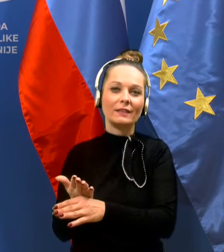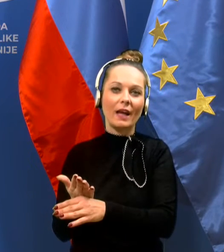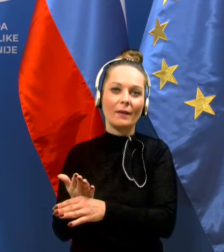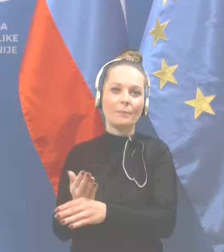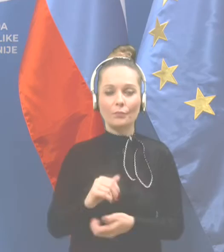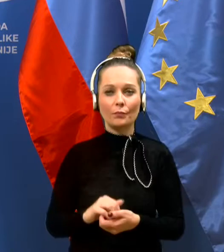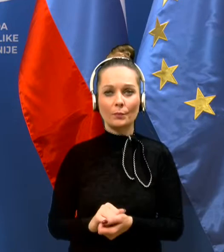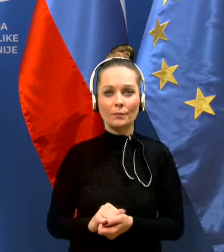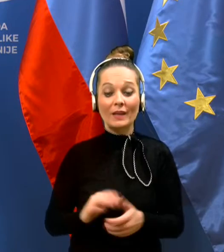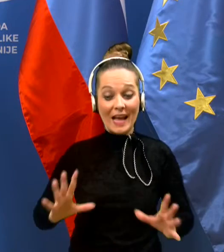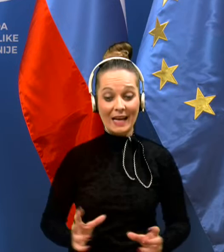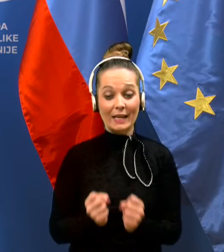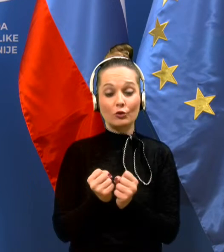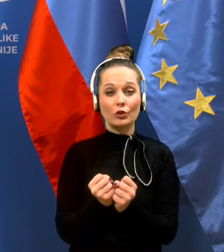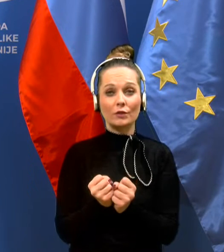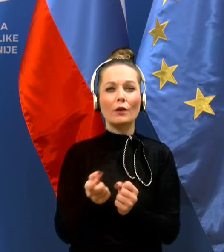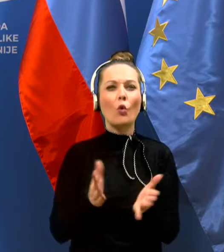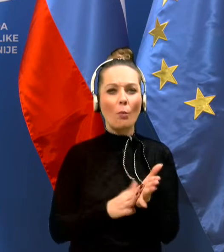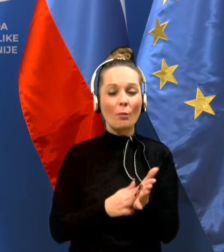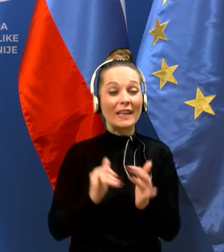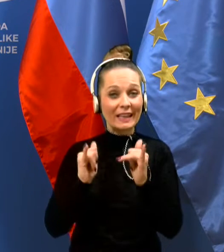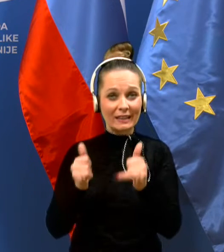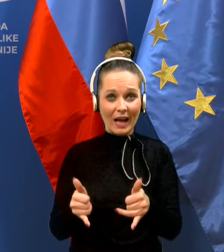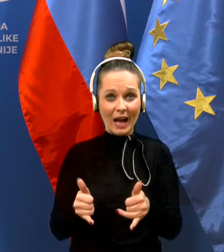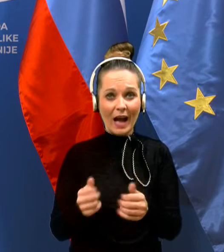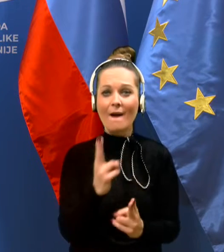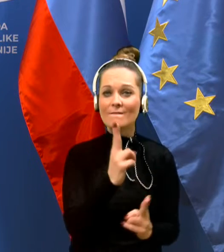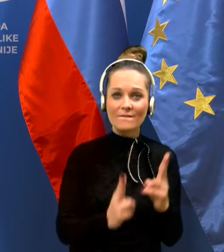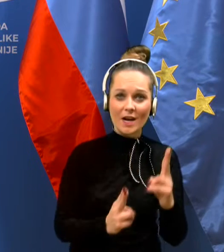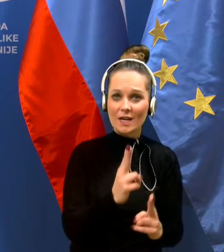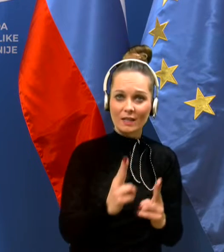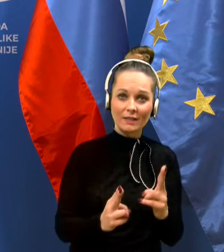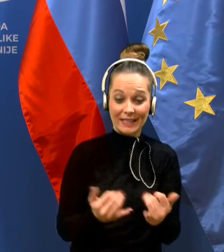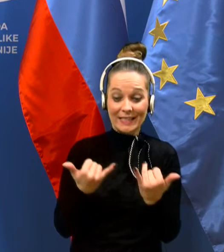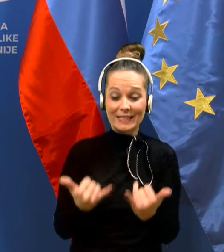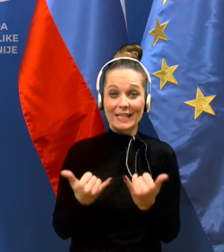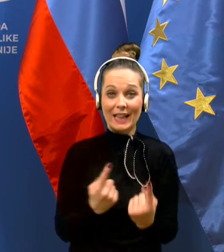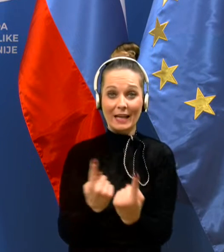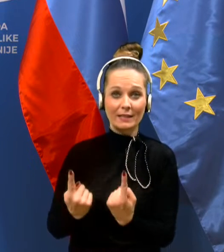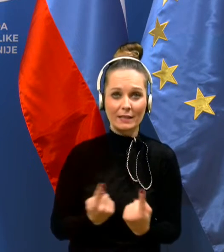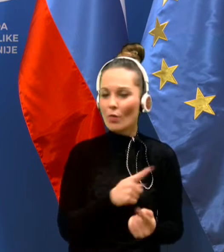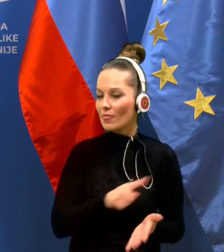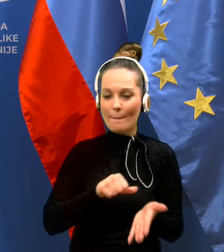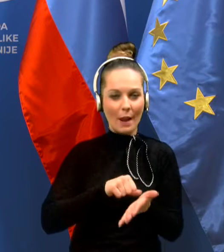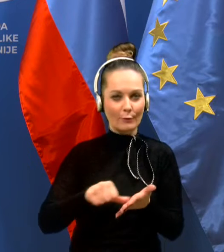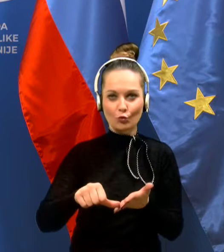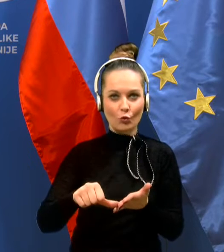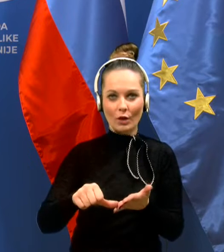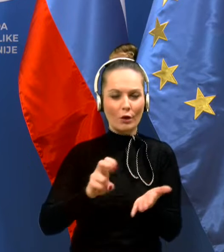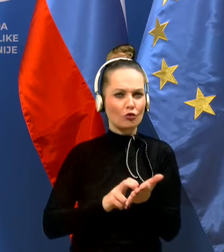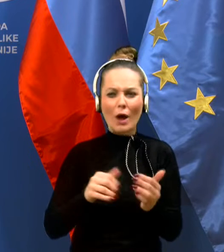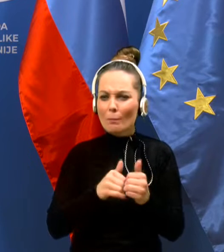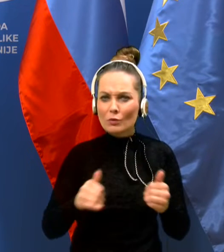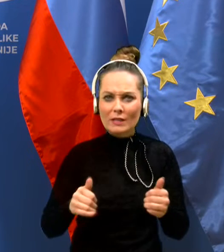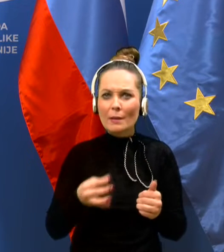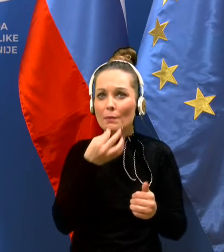telekomunikacijske opreme. Rešitve se nanašajo na to, da se vrtci v sedanji situaciji ne plačujejo, še posebej, če